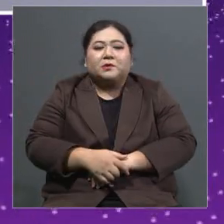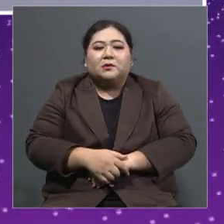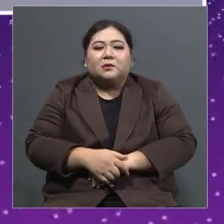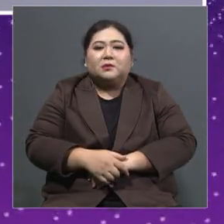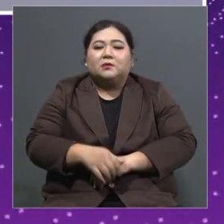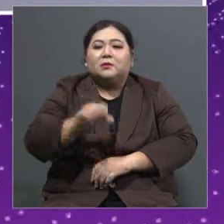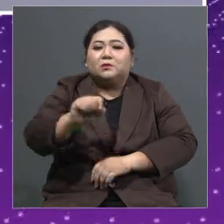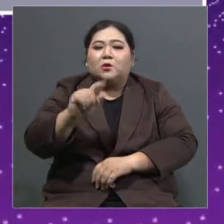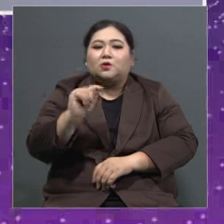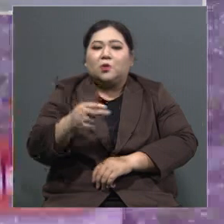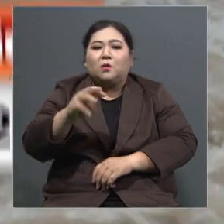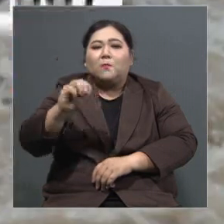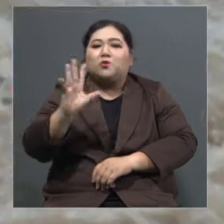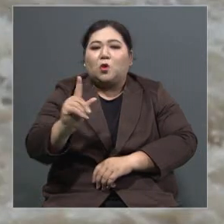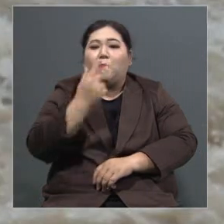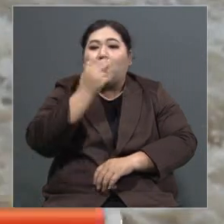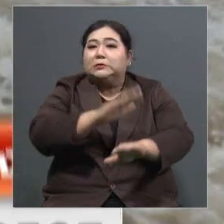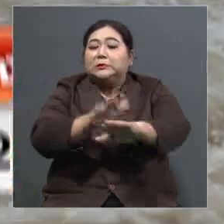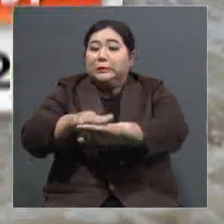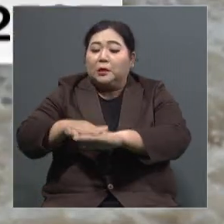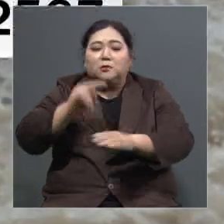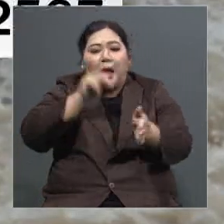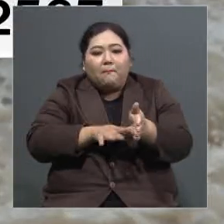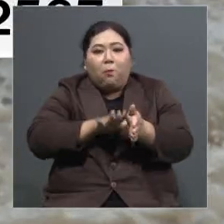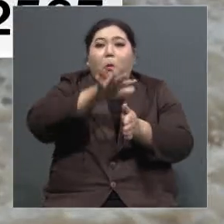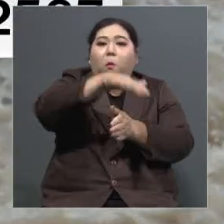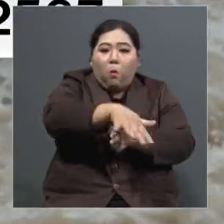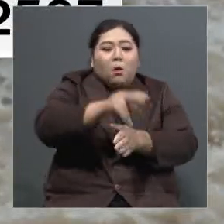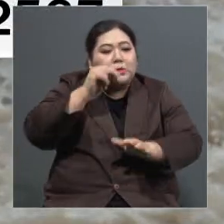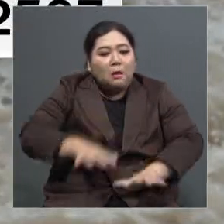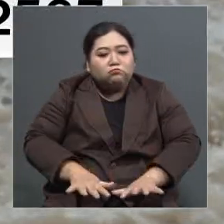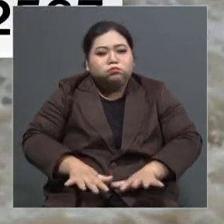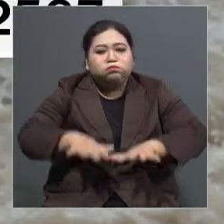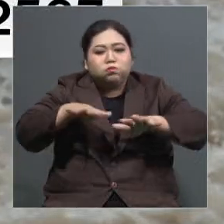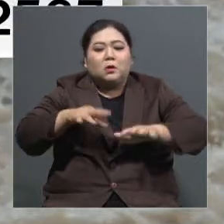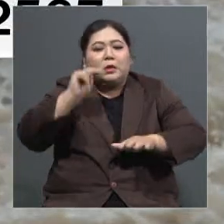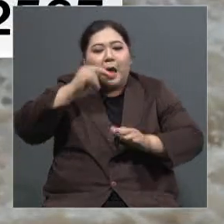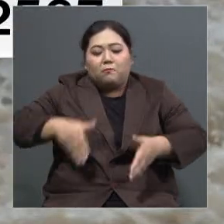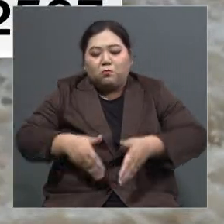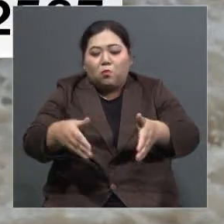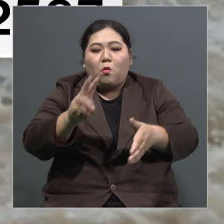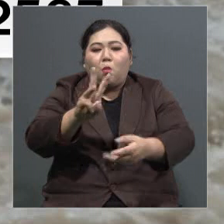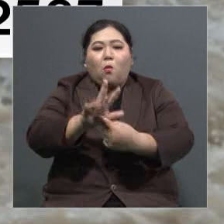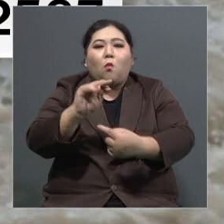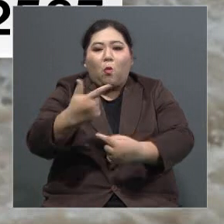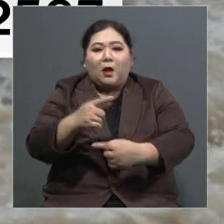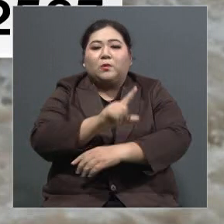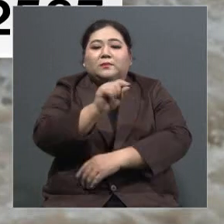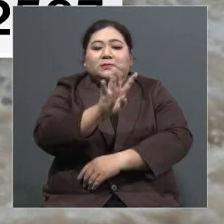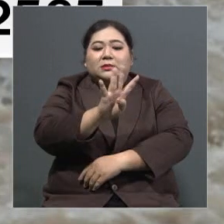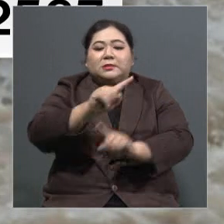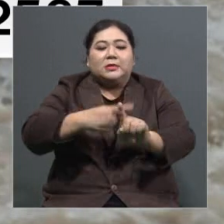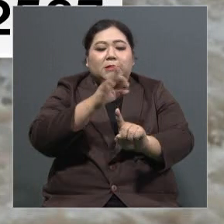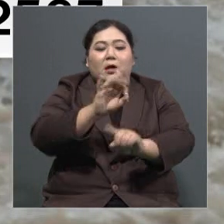ชาติหรือสทนชมีการประกาศเฝ้าระวังน้ำล้นตะลิงน้ำท่วมขังแม่น้ำวังช่วงวันที่ 14กันยายนถึง 3